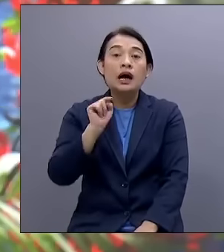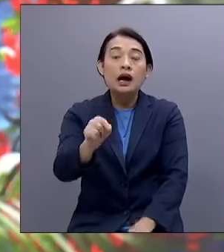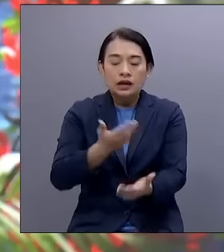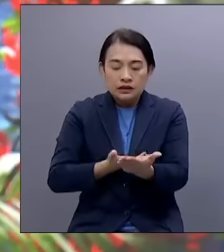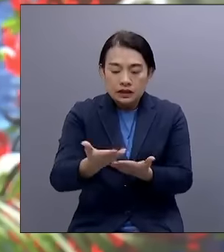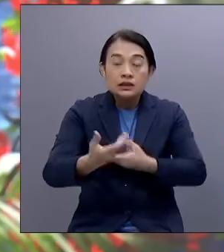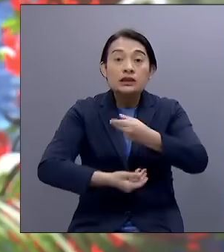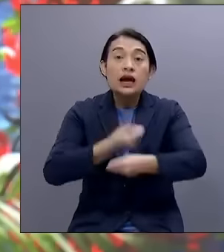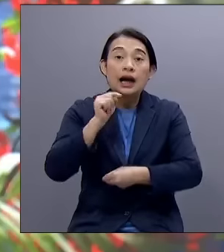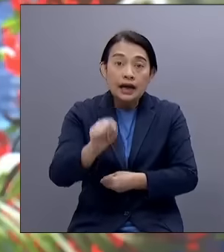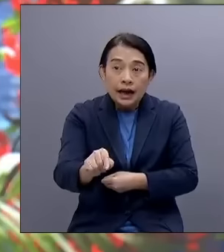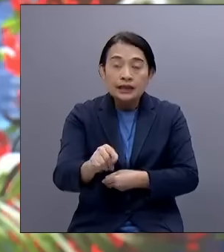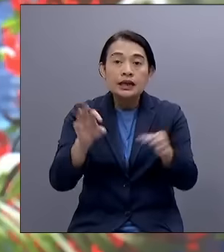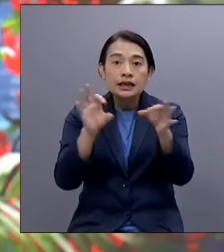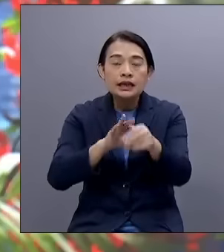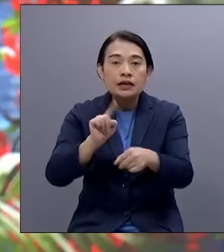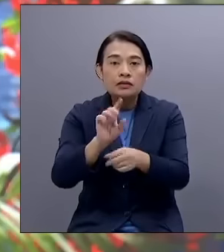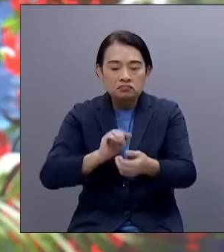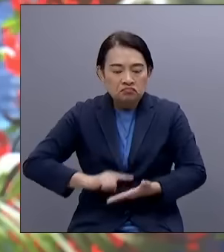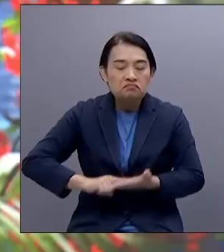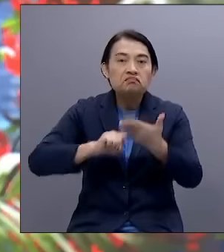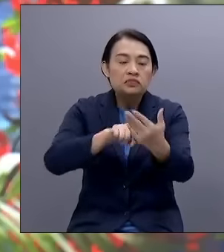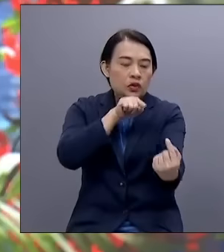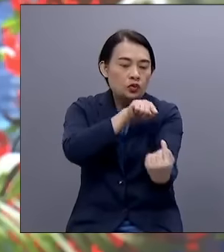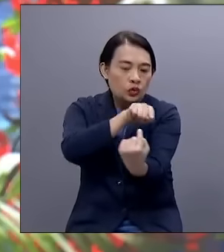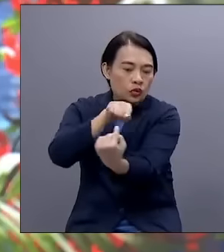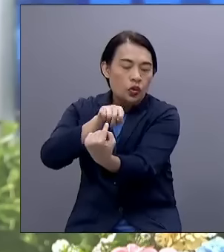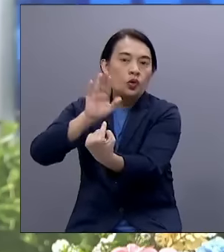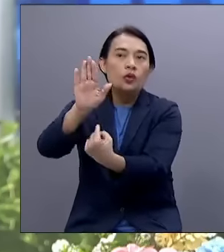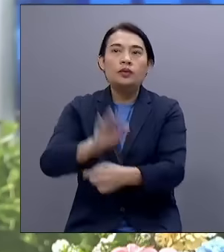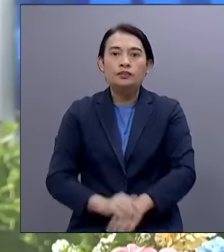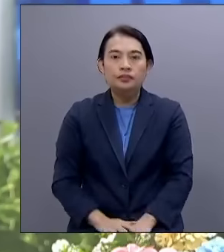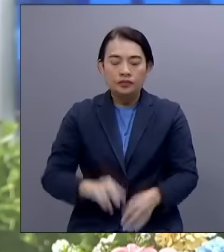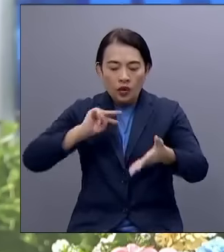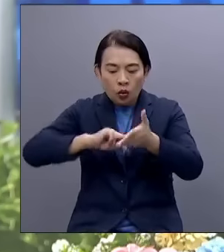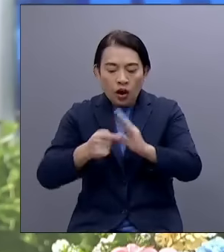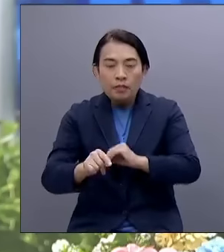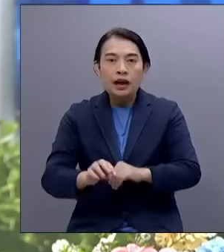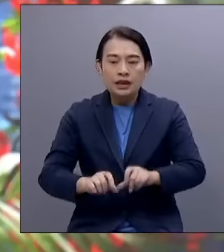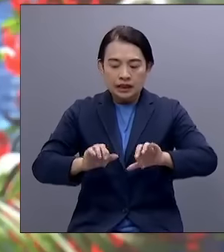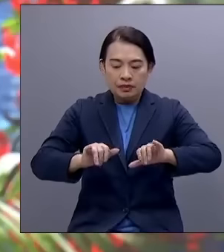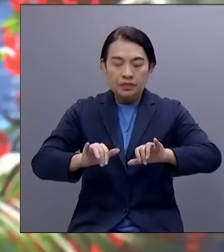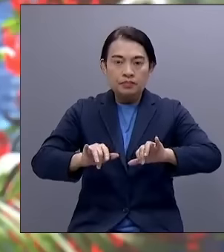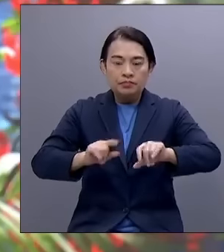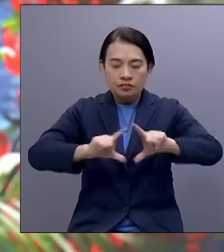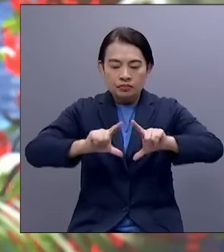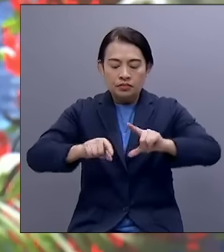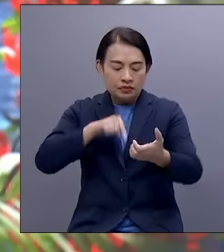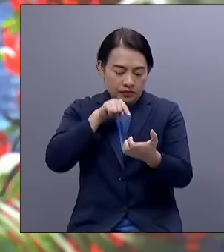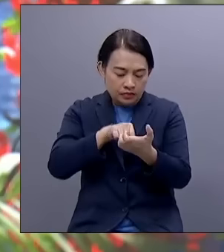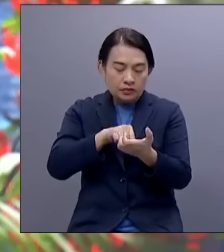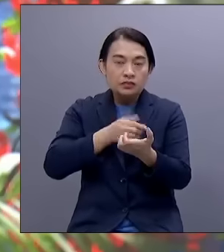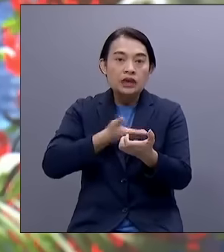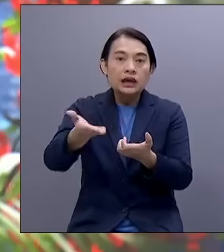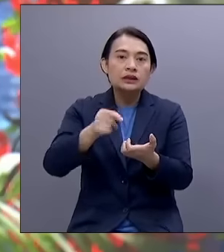ปกติเนี่ยมันเกิดสัญญาเนี่ยเกิดเมื่อเสนอสนองต้องตรงกันสัญญาเกิดอ่าหมายความว่าพิมพ์ข้อความคุยกันอ่าคุยกันหรือจะกดสั่งซื้อใน